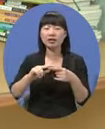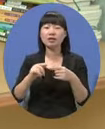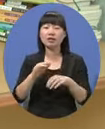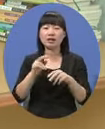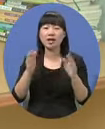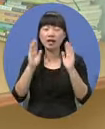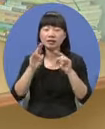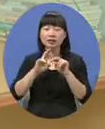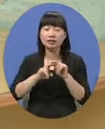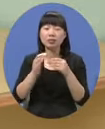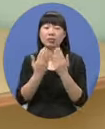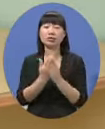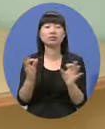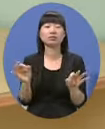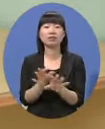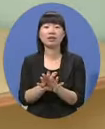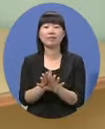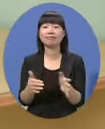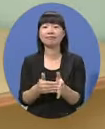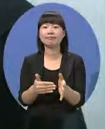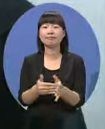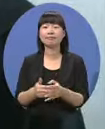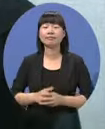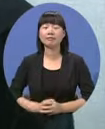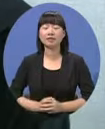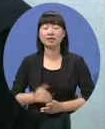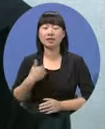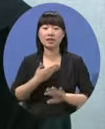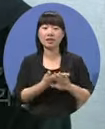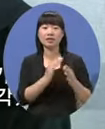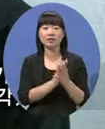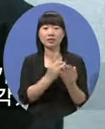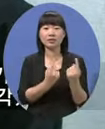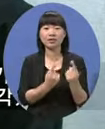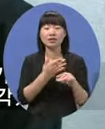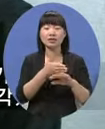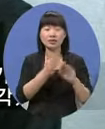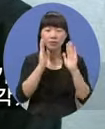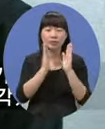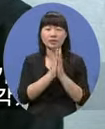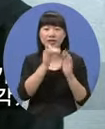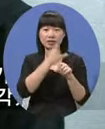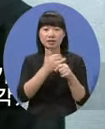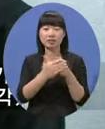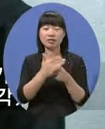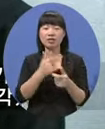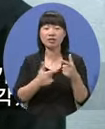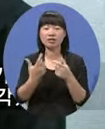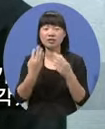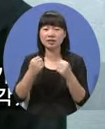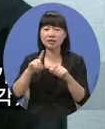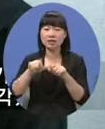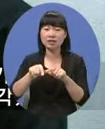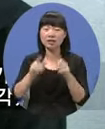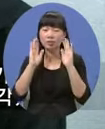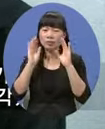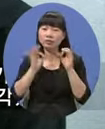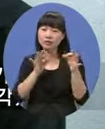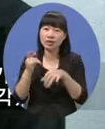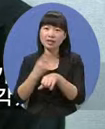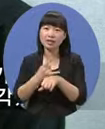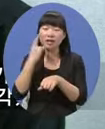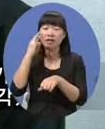책상에서 모두 없앴다. 저는 다른 친구들보다 늦게 공부를 시작했기 때문에 더 많은 시간을 공부에 투자해야 된다고 생각을